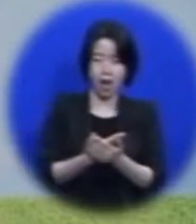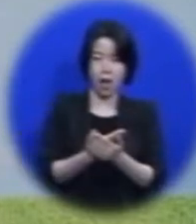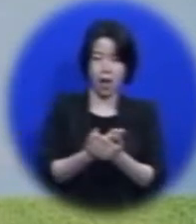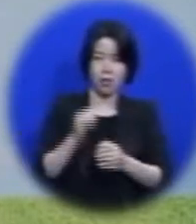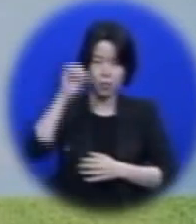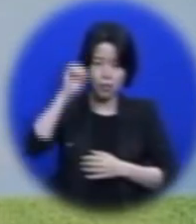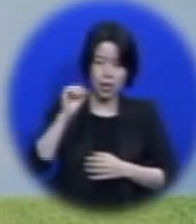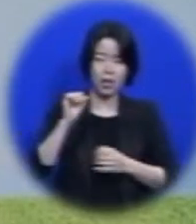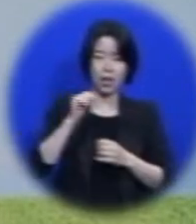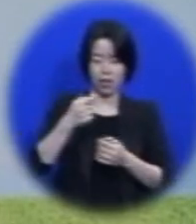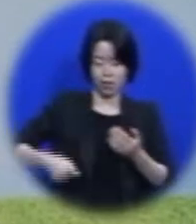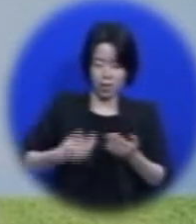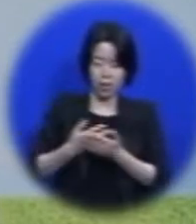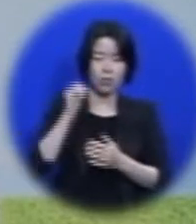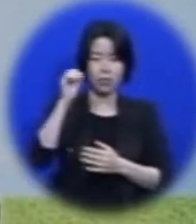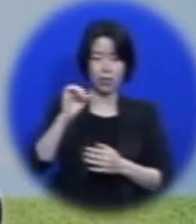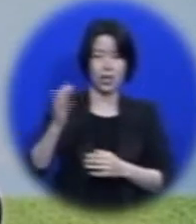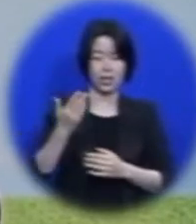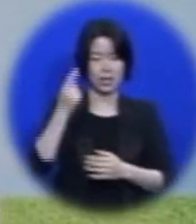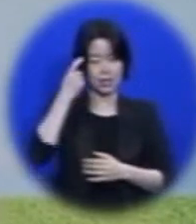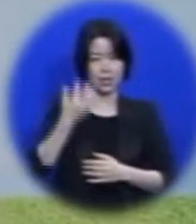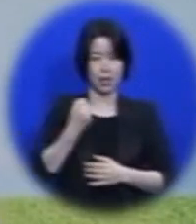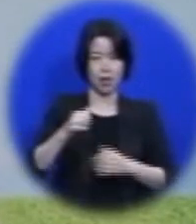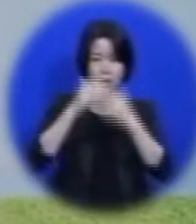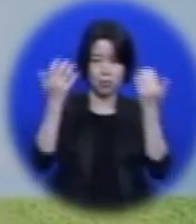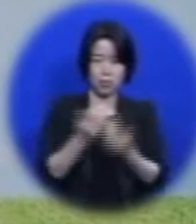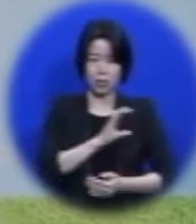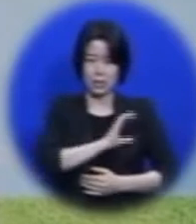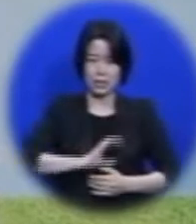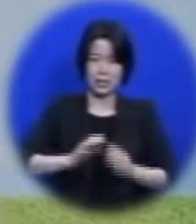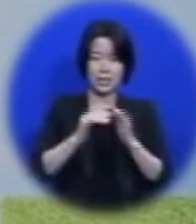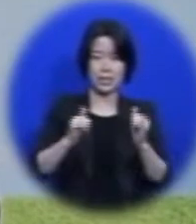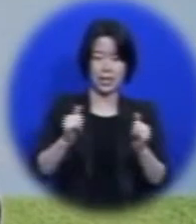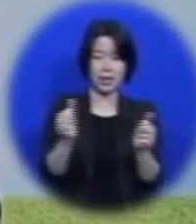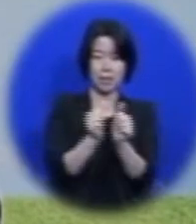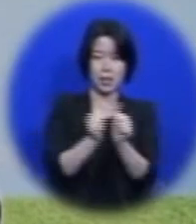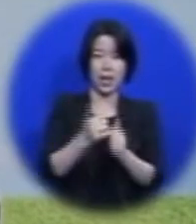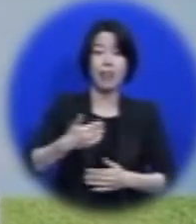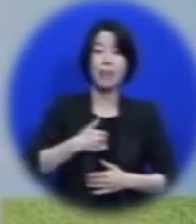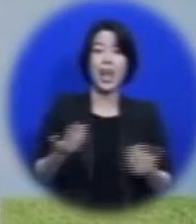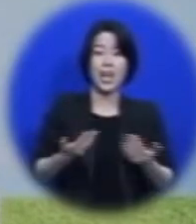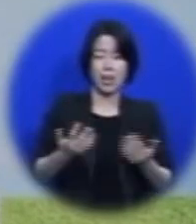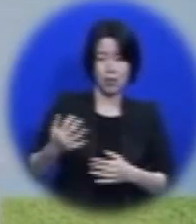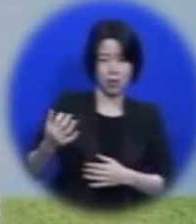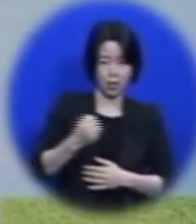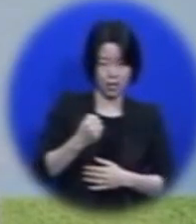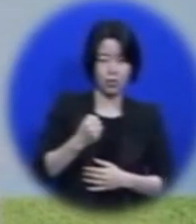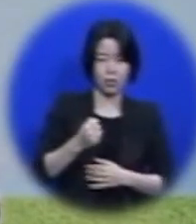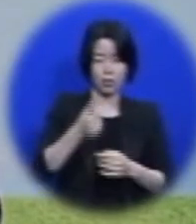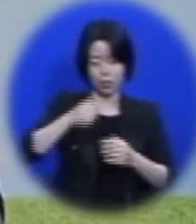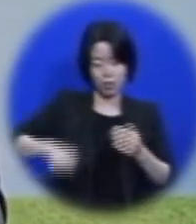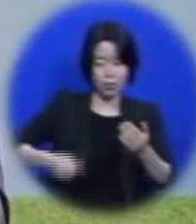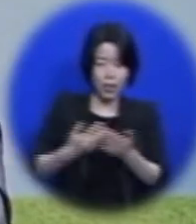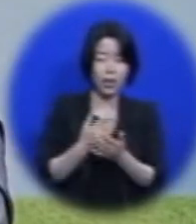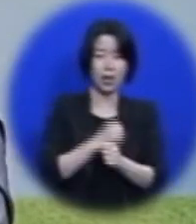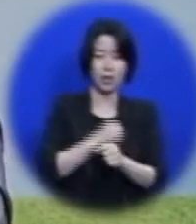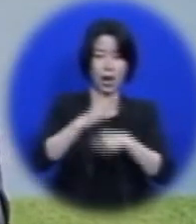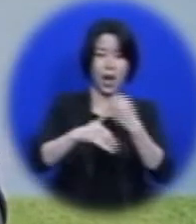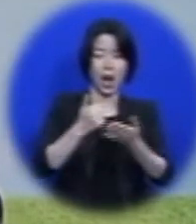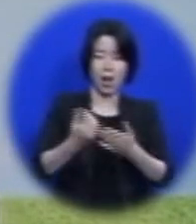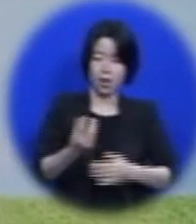생각이 들었습니다. 모든 크리스천 남성들이 내 일로 여기 회개하고 하나님의 거룩한